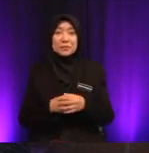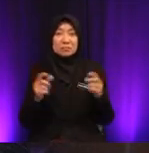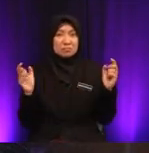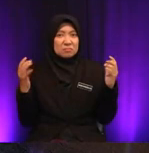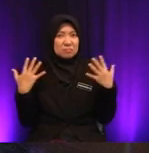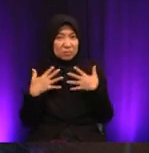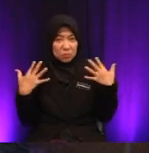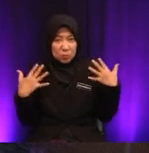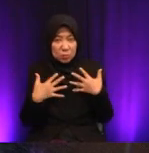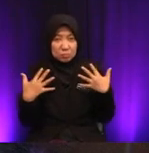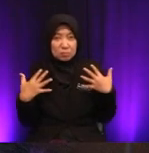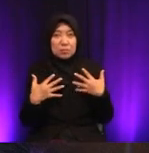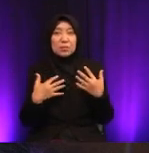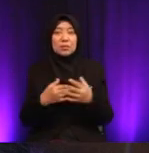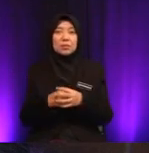semuanya